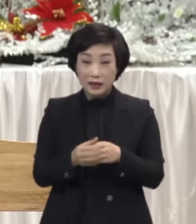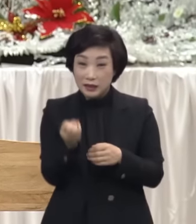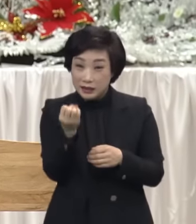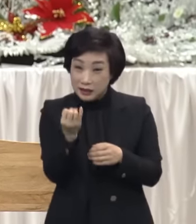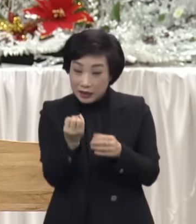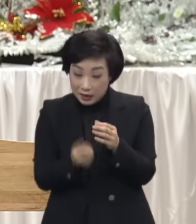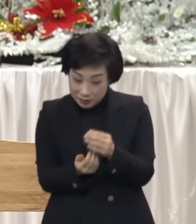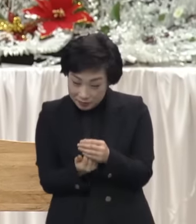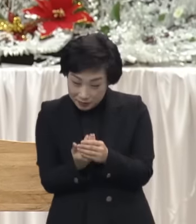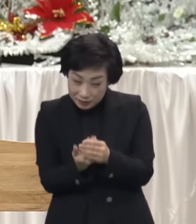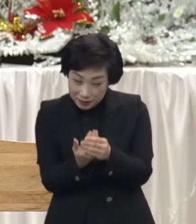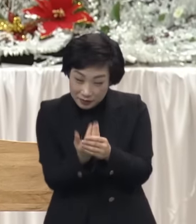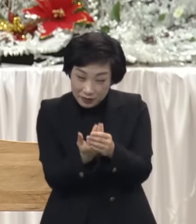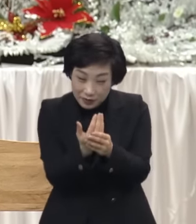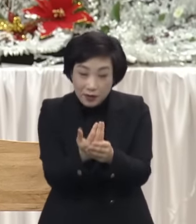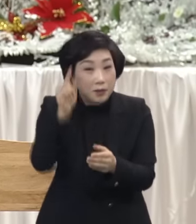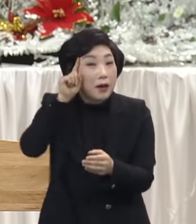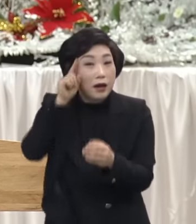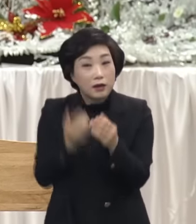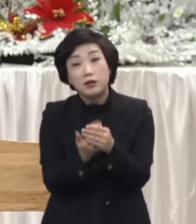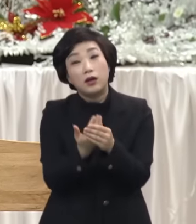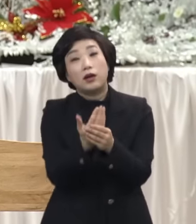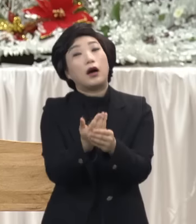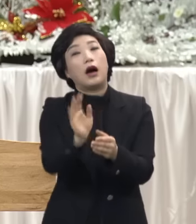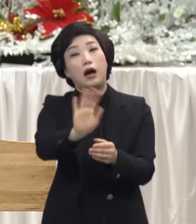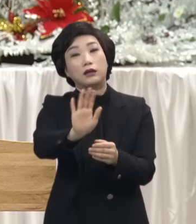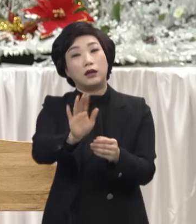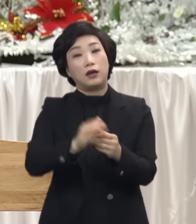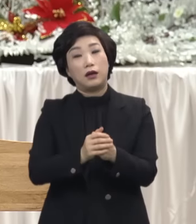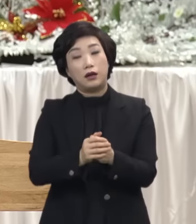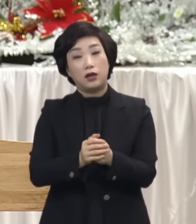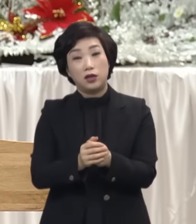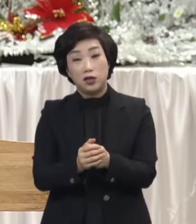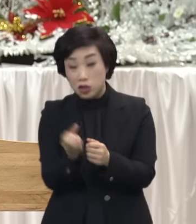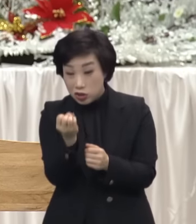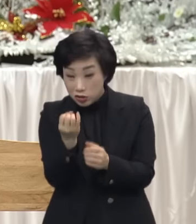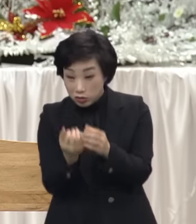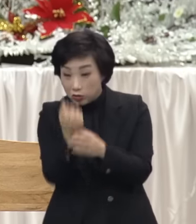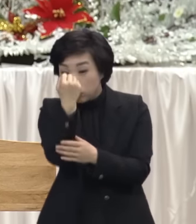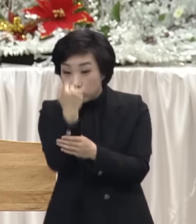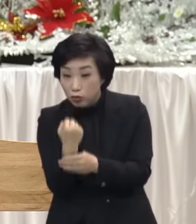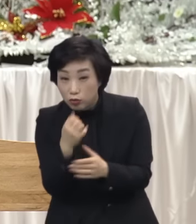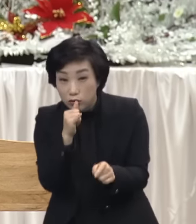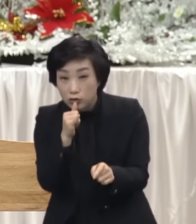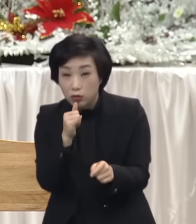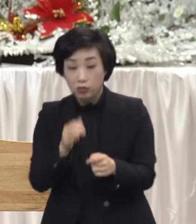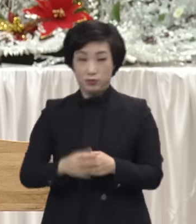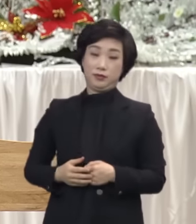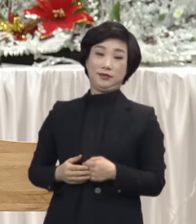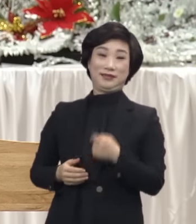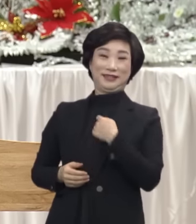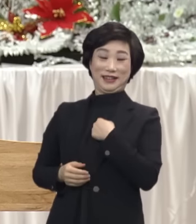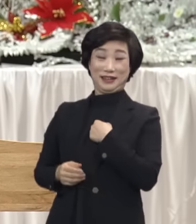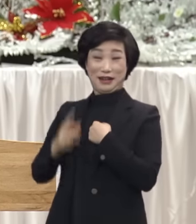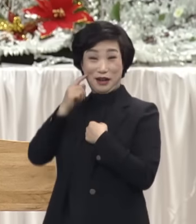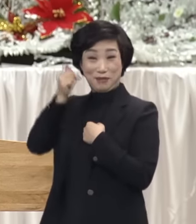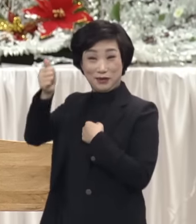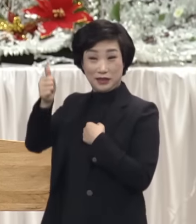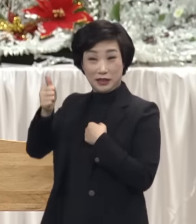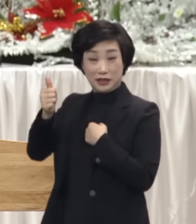발아들여서 나는 게 아니에요. 씨가 썩는 것이 있어요. 저는 아버지가 씨 뿌리는